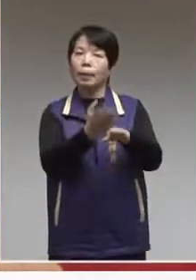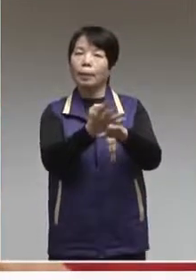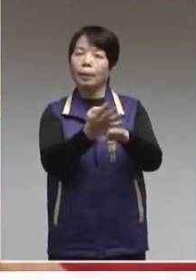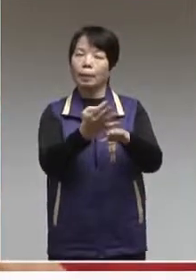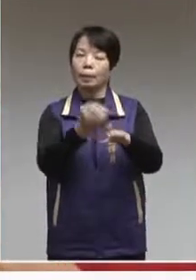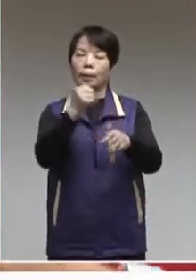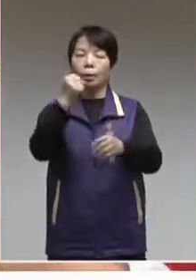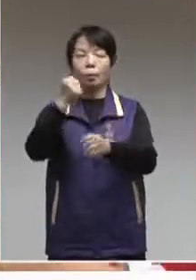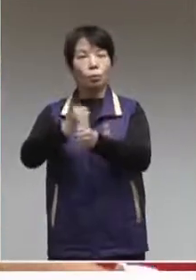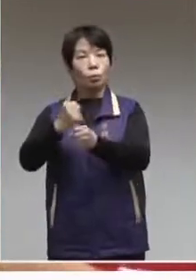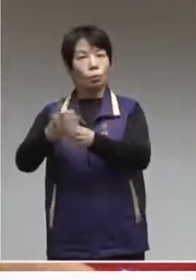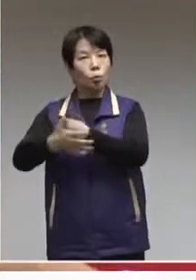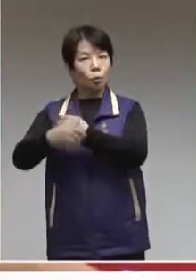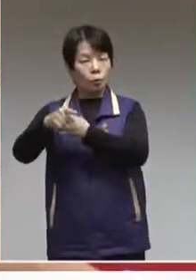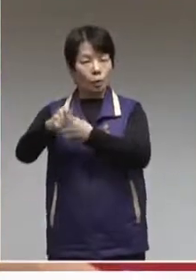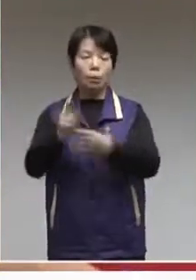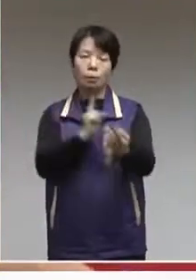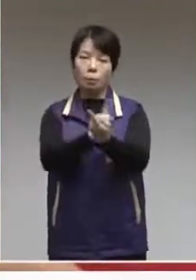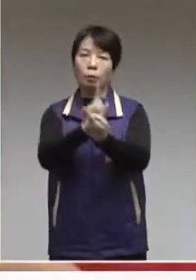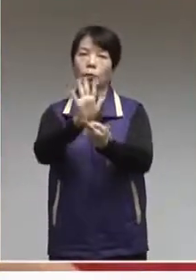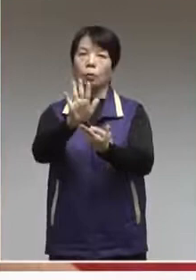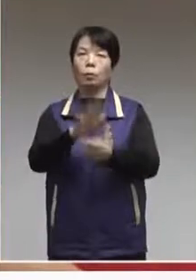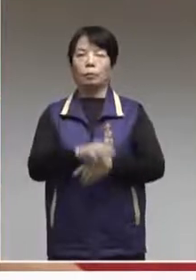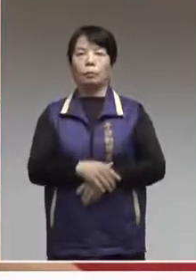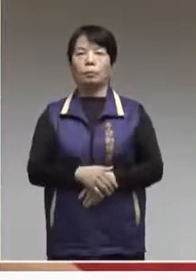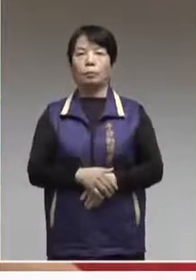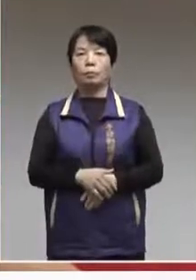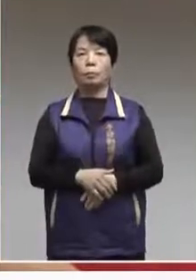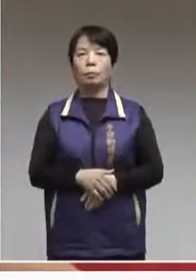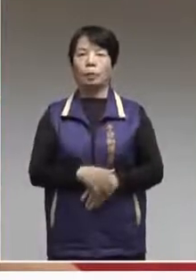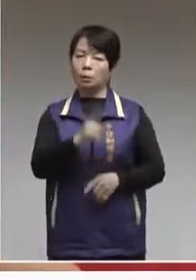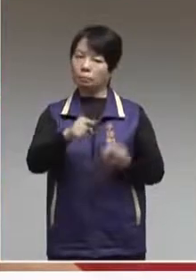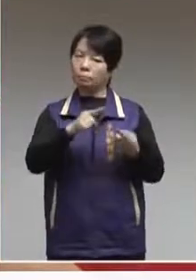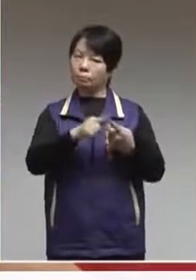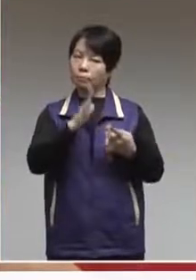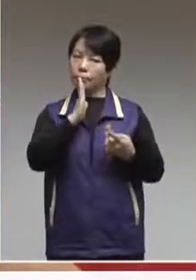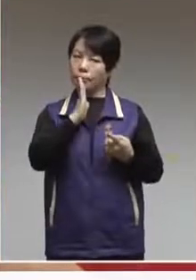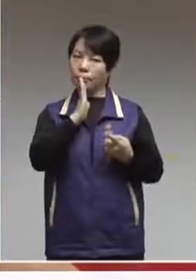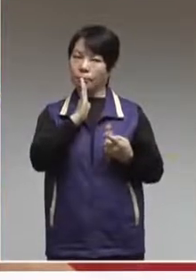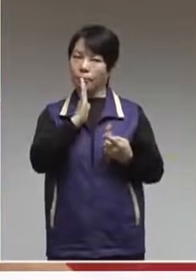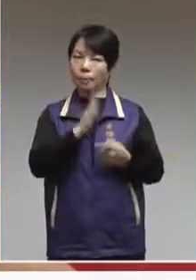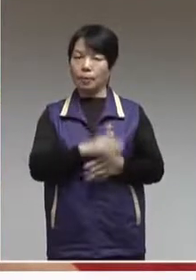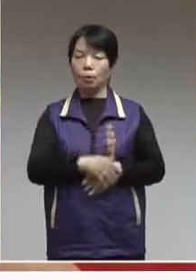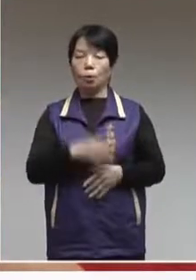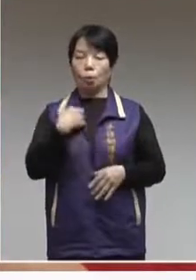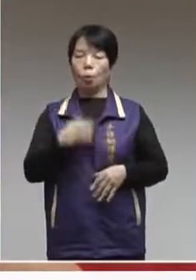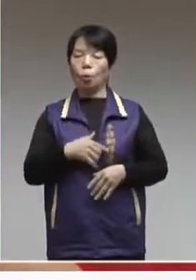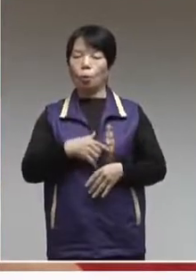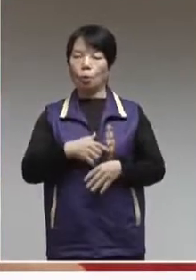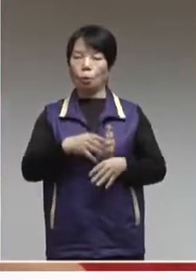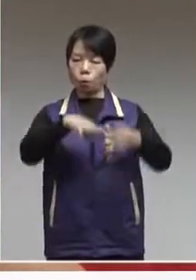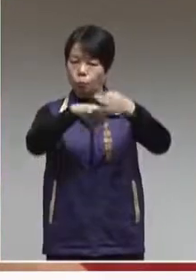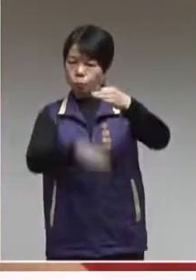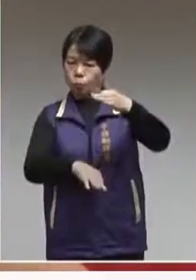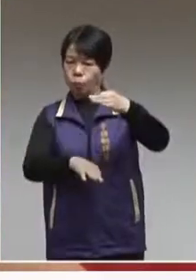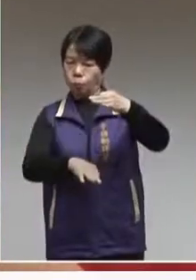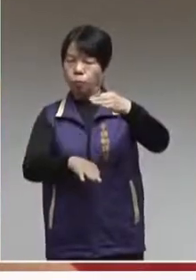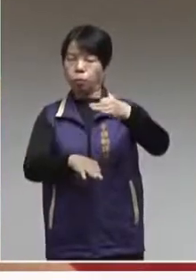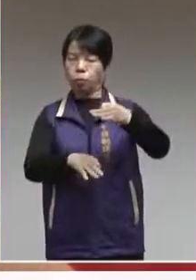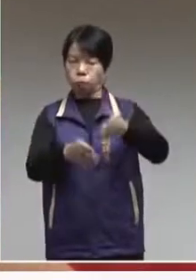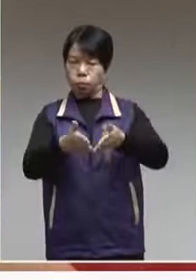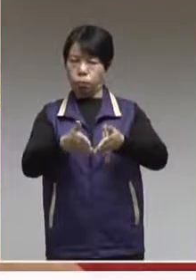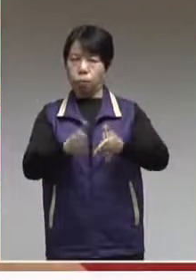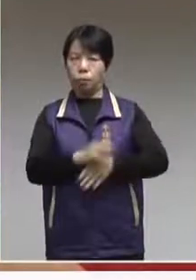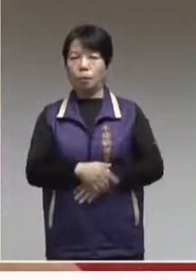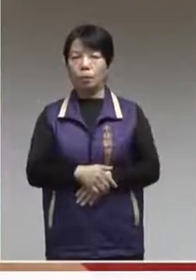码头工人有接触，好，所以他是应该是我们框列的对象，但是因为我们